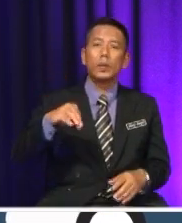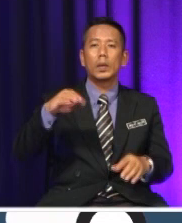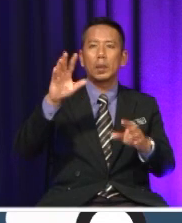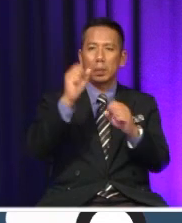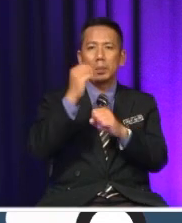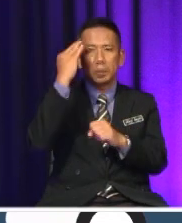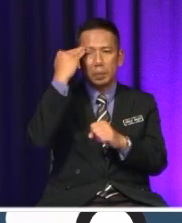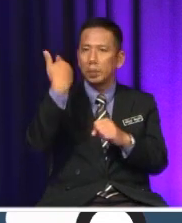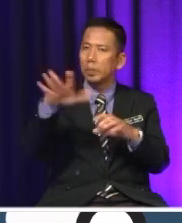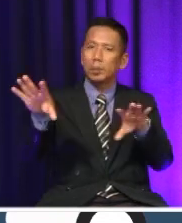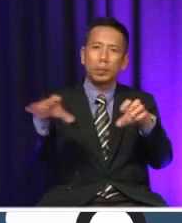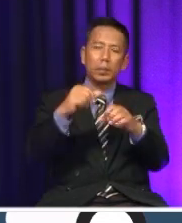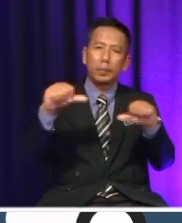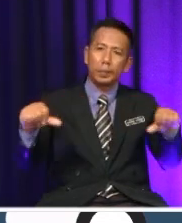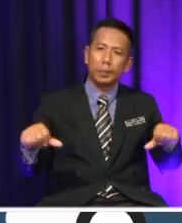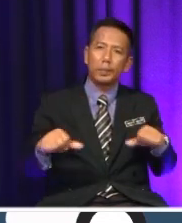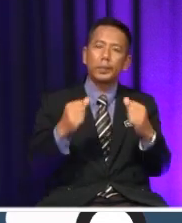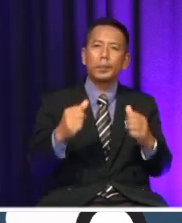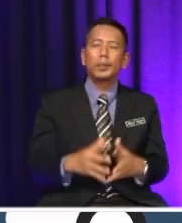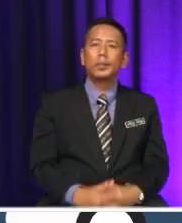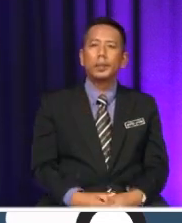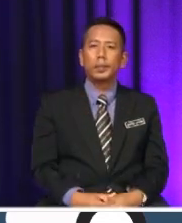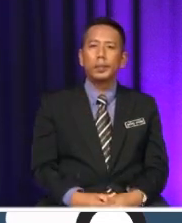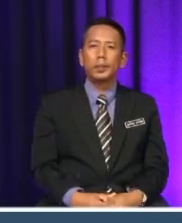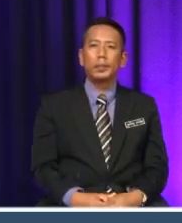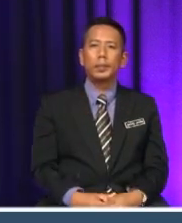Oke kemudian Langkah kedua